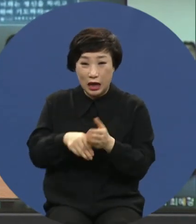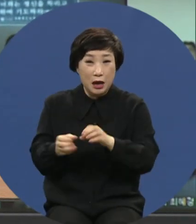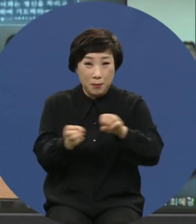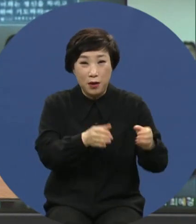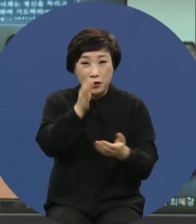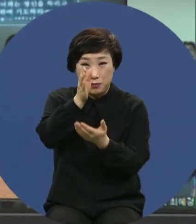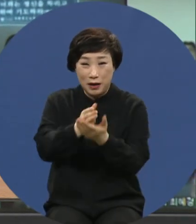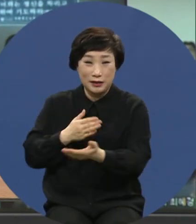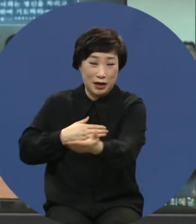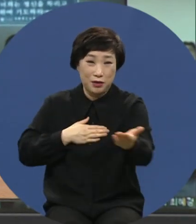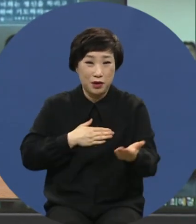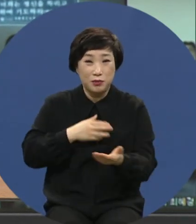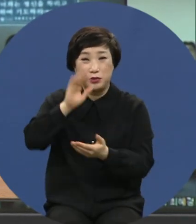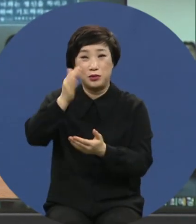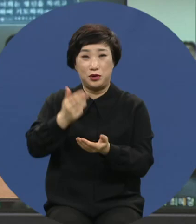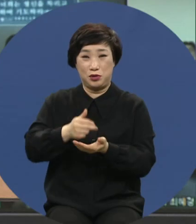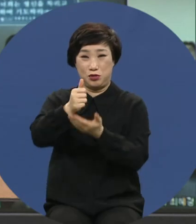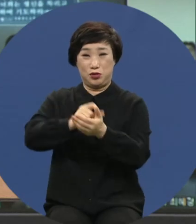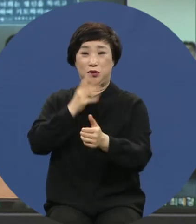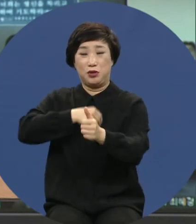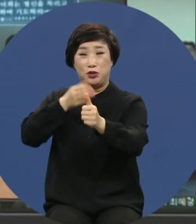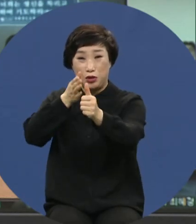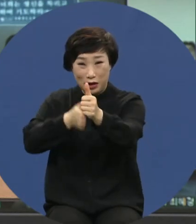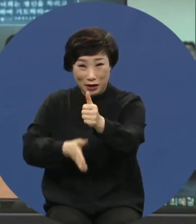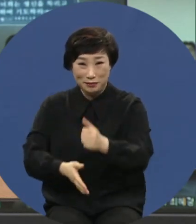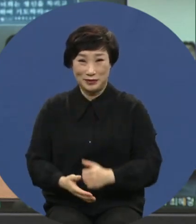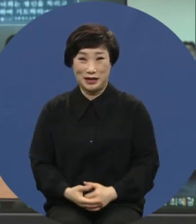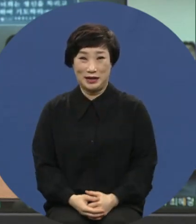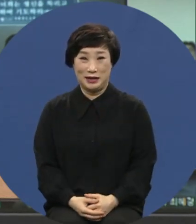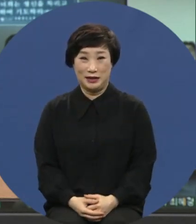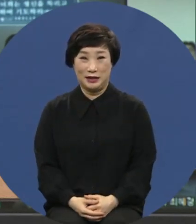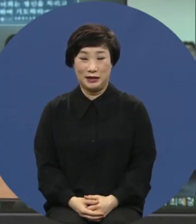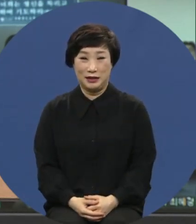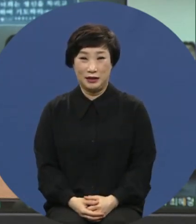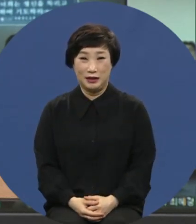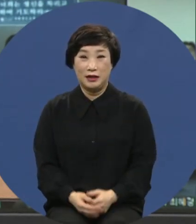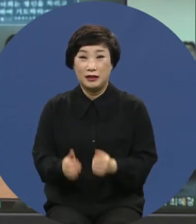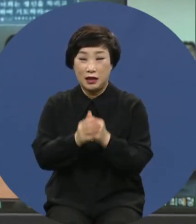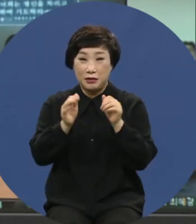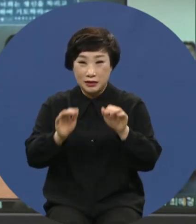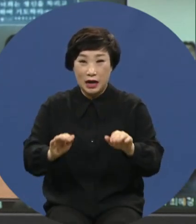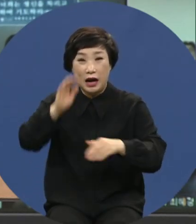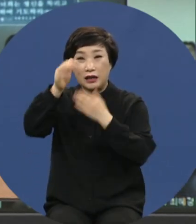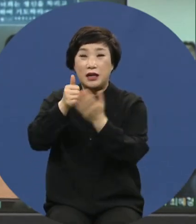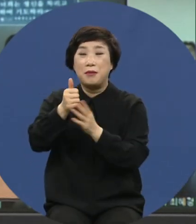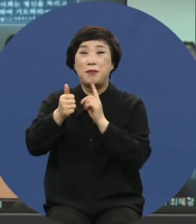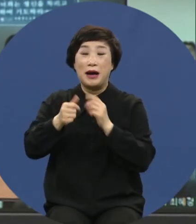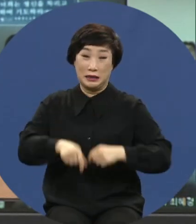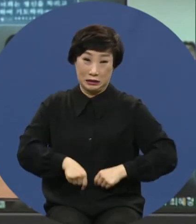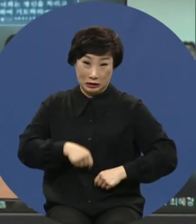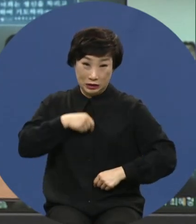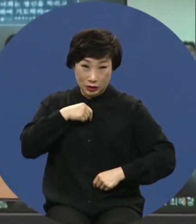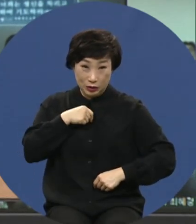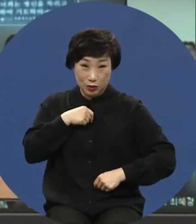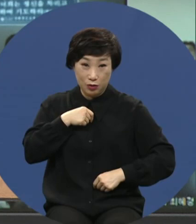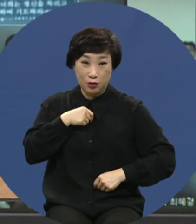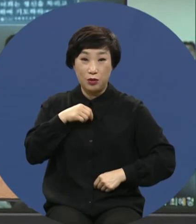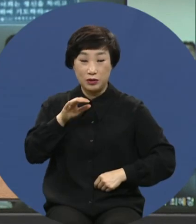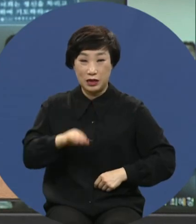놓치지 않는 여러분 되기를 주님의 이름으로 축원합니다. 그러므로 하나님만이